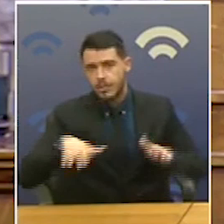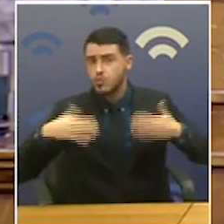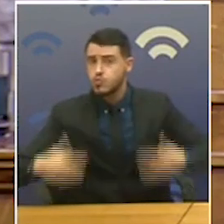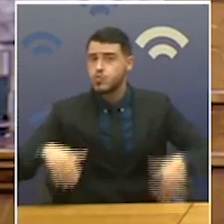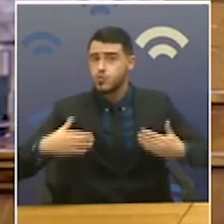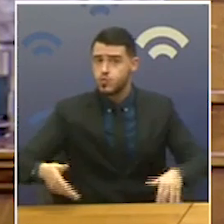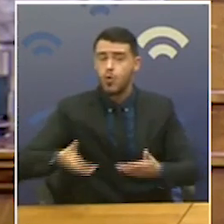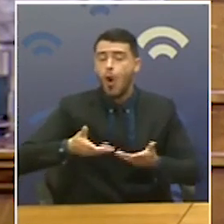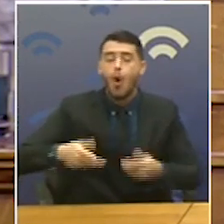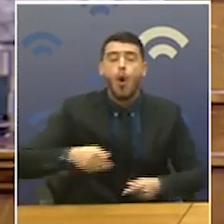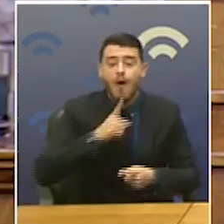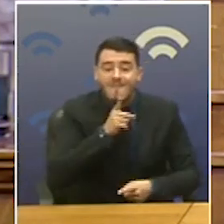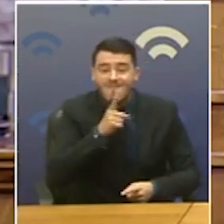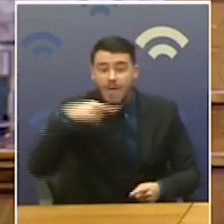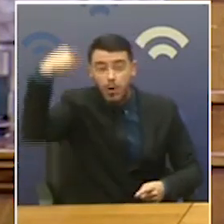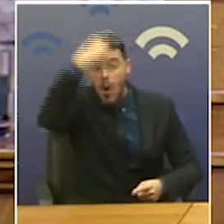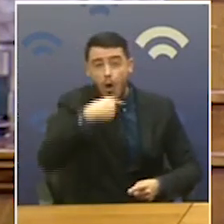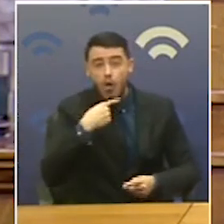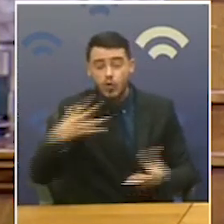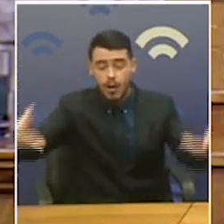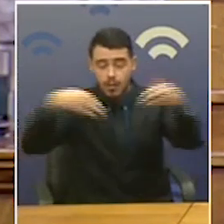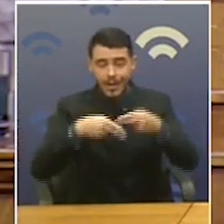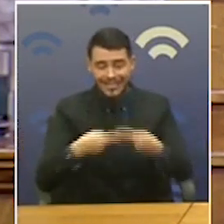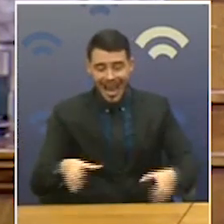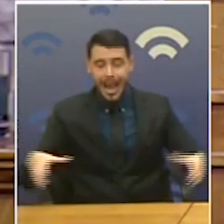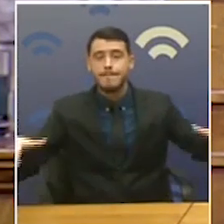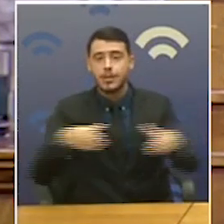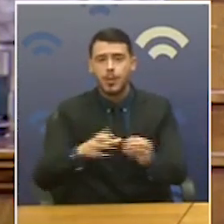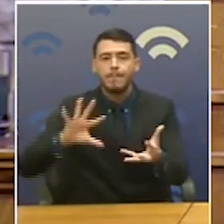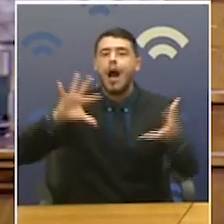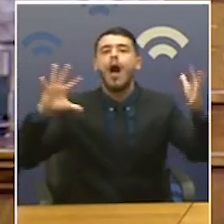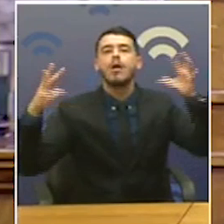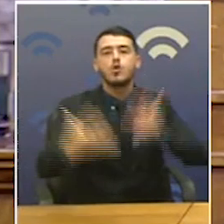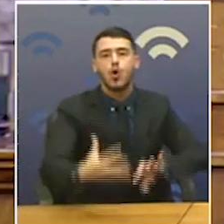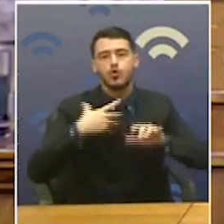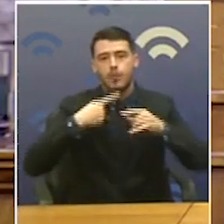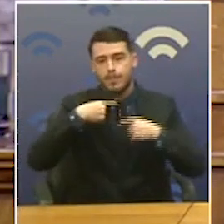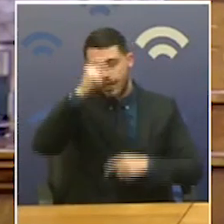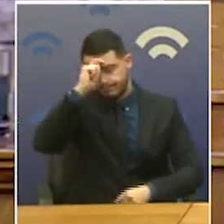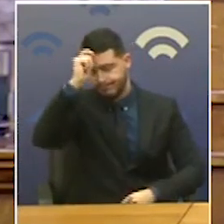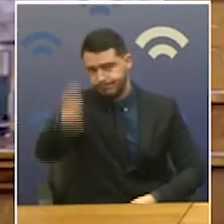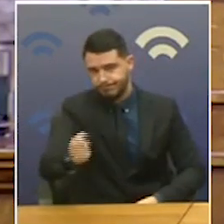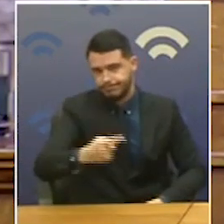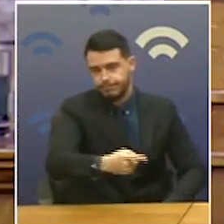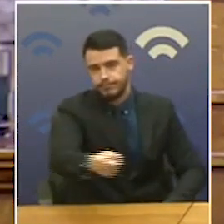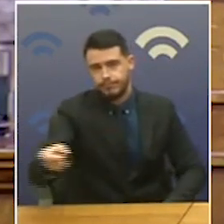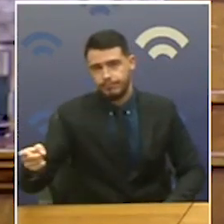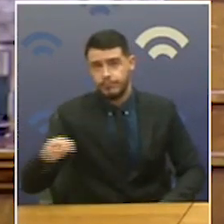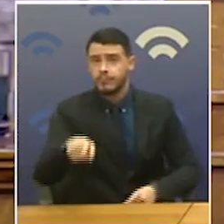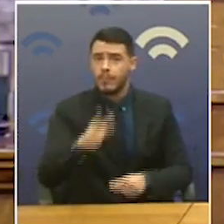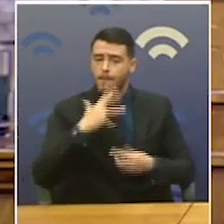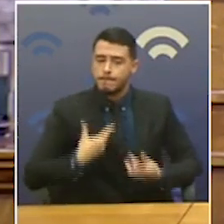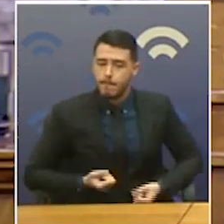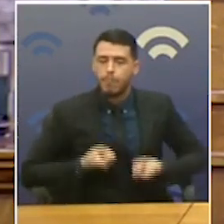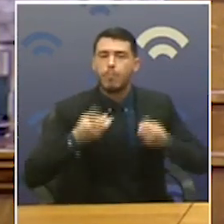αναγνωρισμένοι και επίλεκτα μέρη της παγκόσμιας επιστημονικής κοινότητας. Και έχουν να προσφέρουν